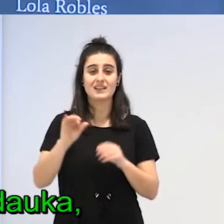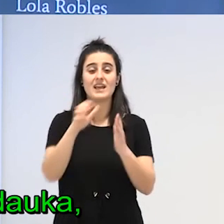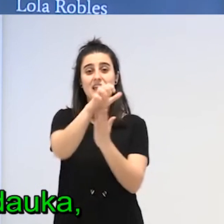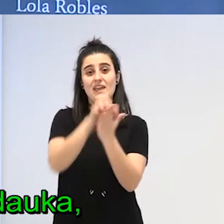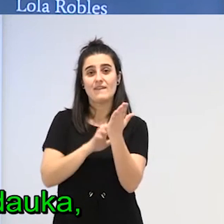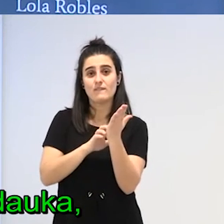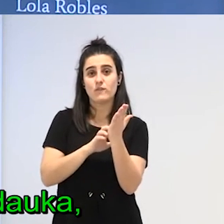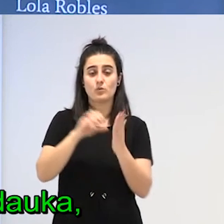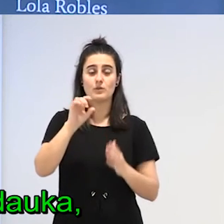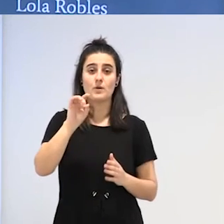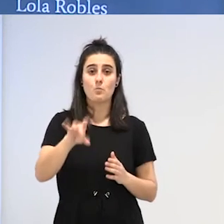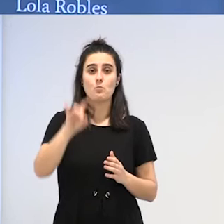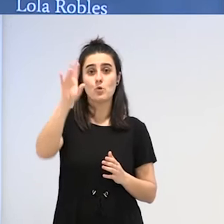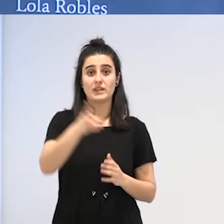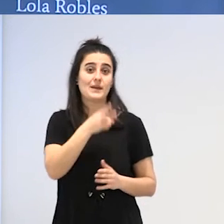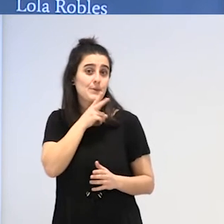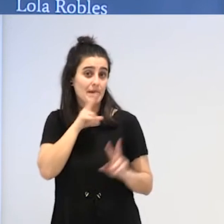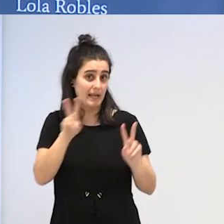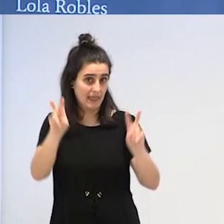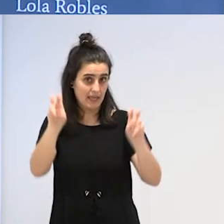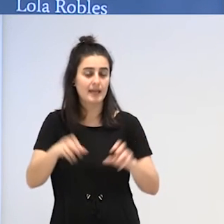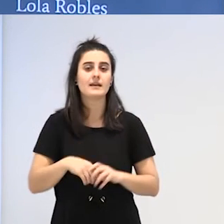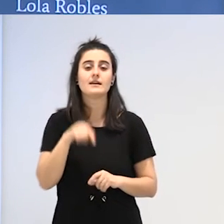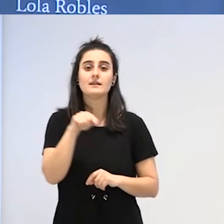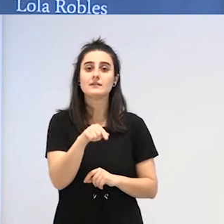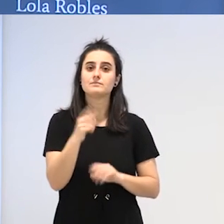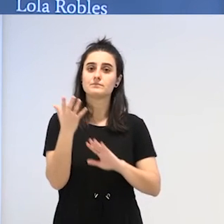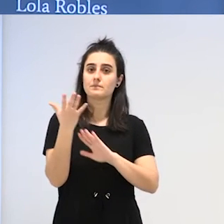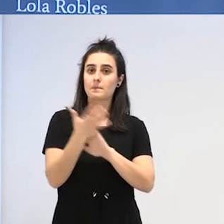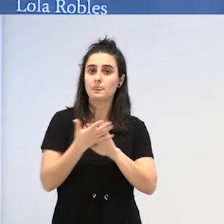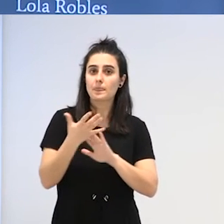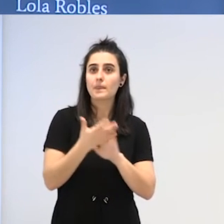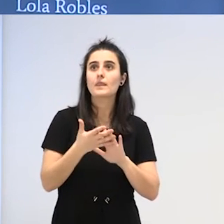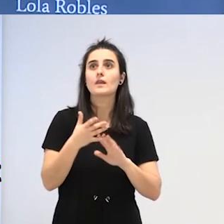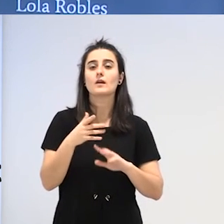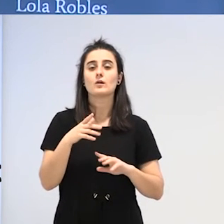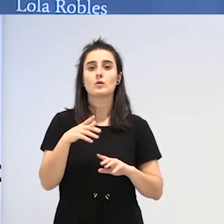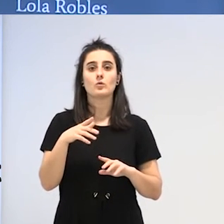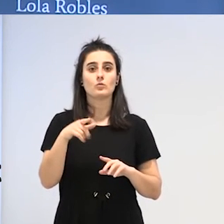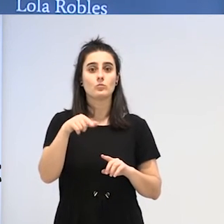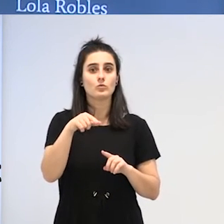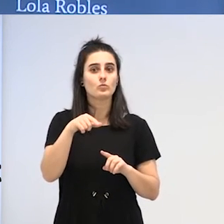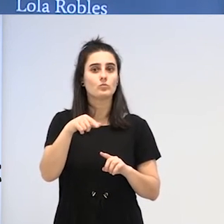ikusmen desgaitasuna dauka eta liburu honetan leguinek inspiratutako